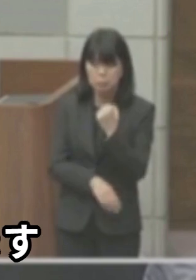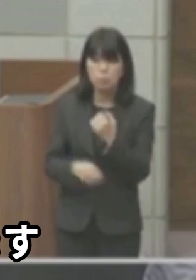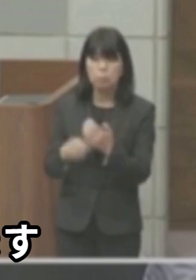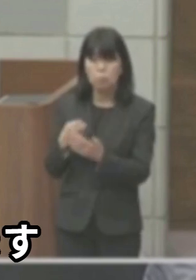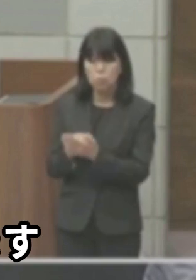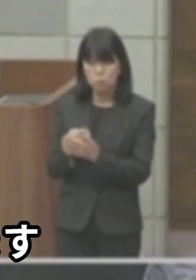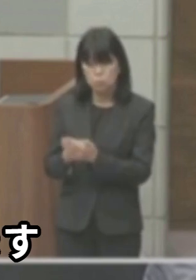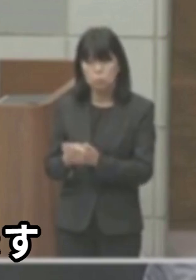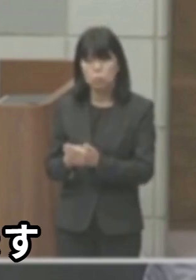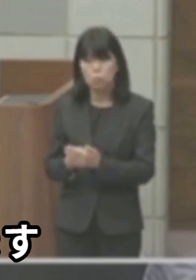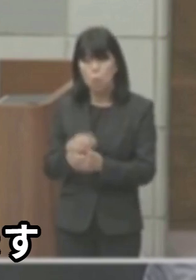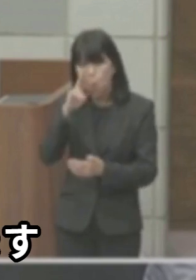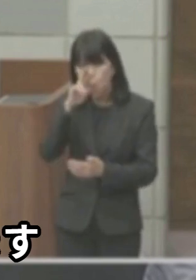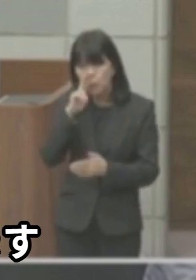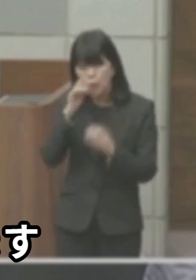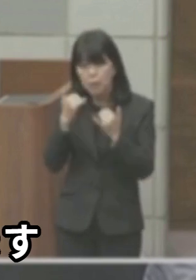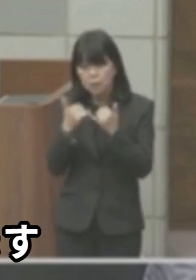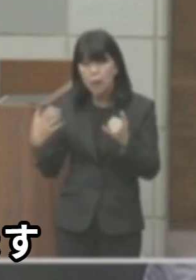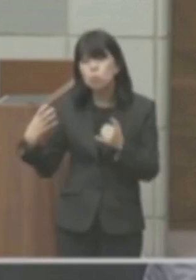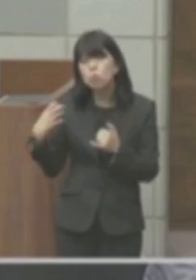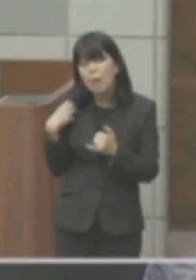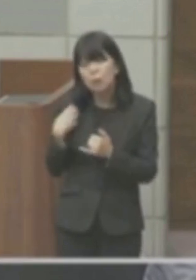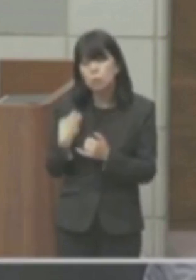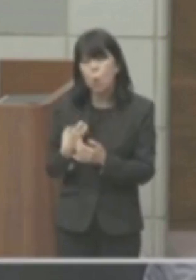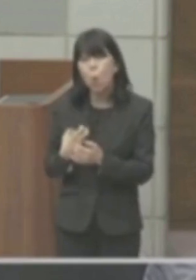汚染者負担原則とも言うと思います。